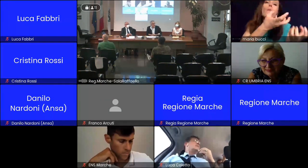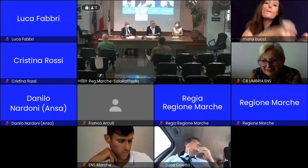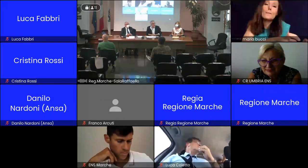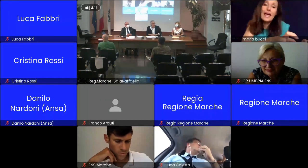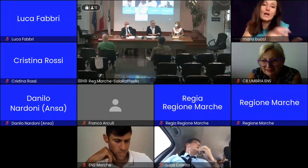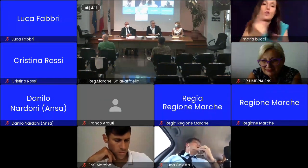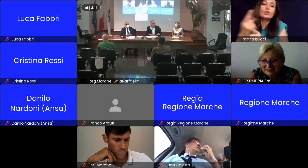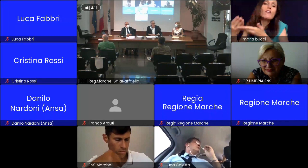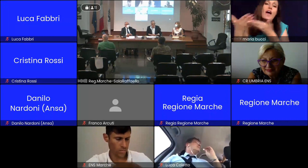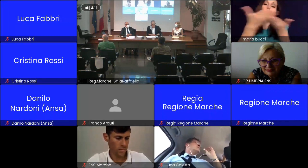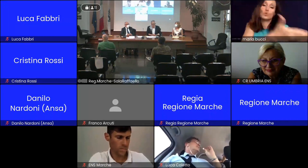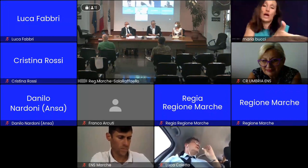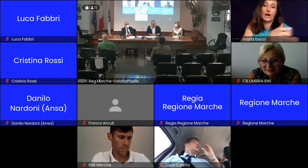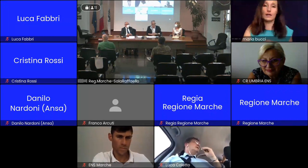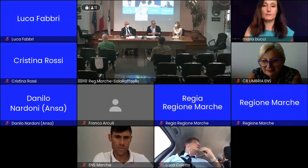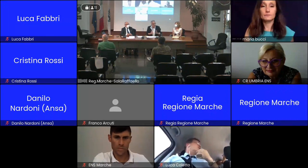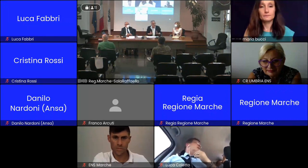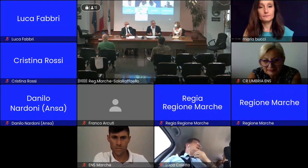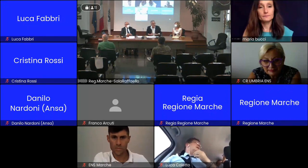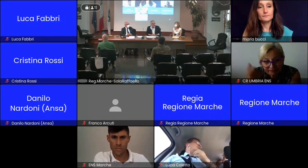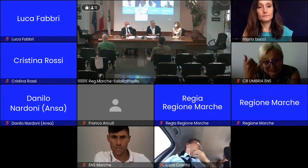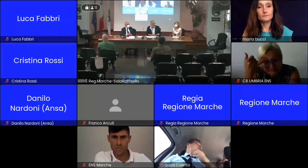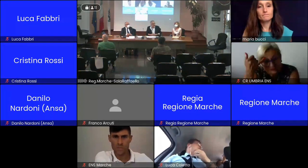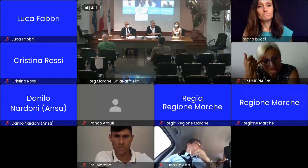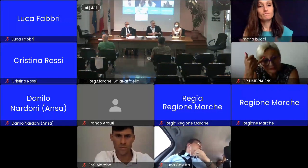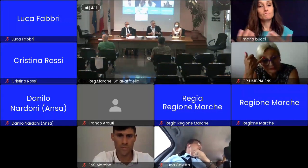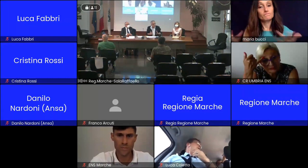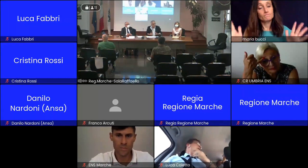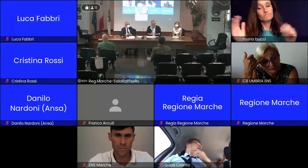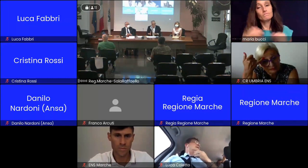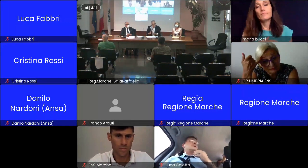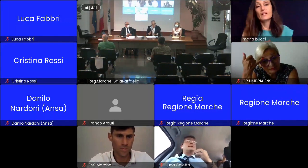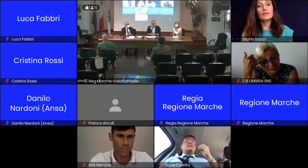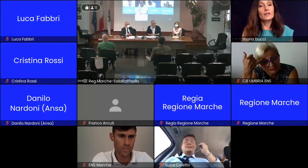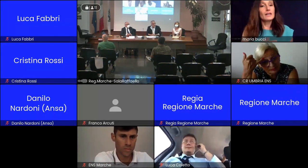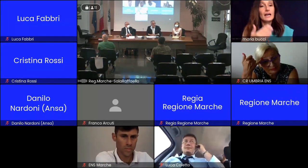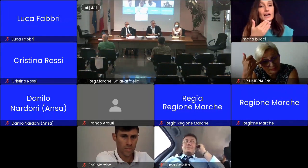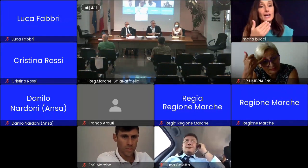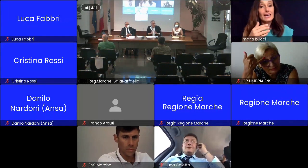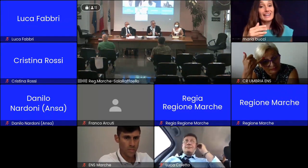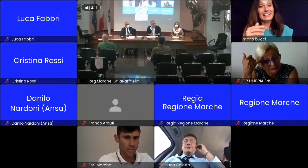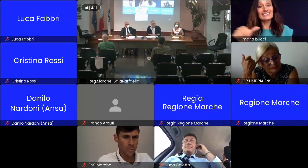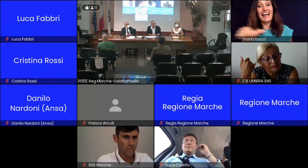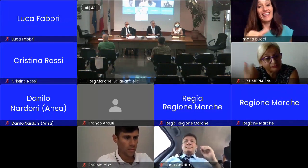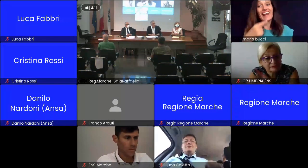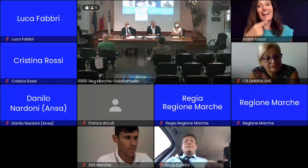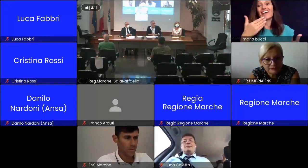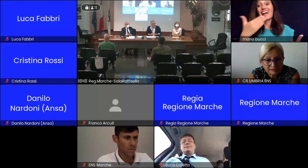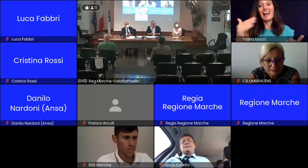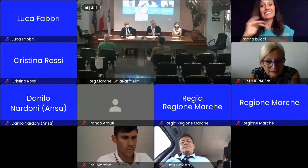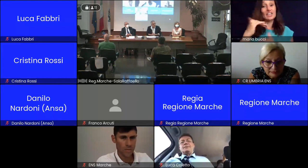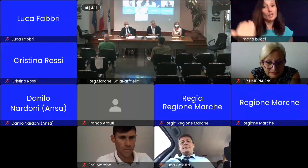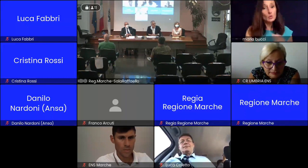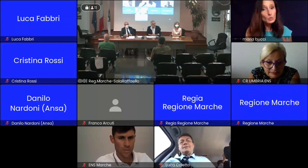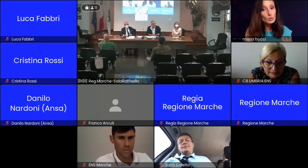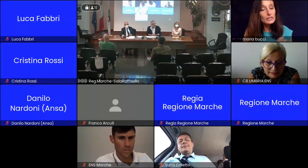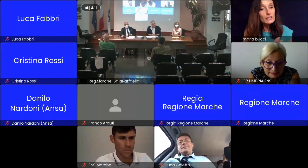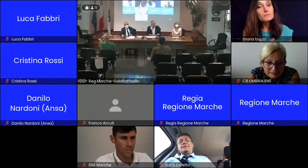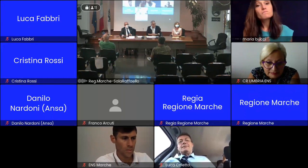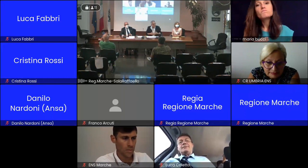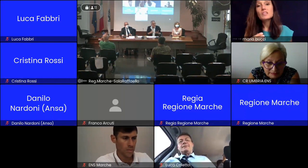stampa. Spero che sia stata sufficientemente chiara per dare un'idea anche non soltanto del progetto in sé, ma delle prospettive future che vogliamo